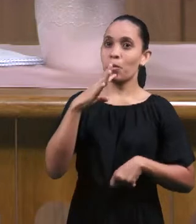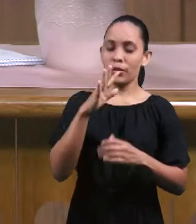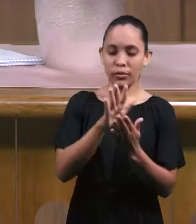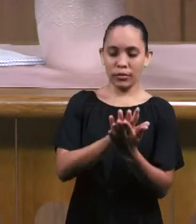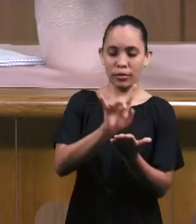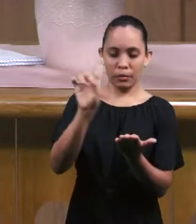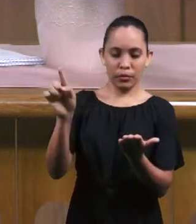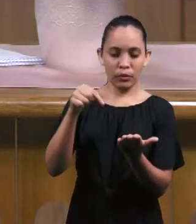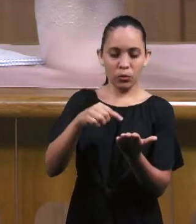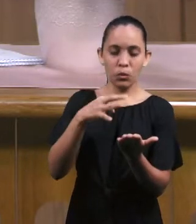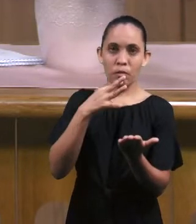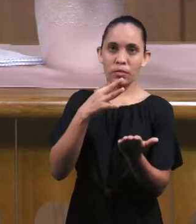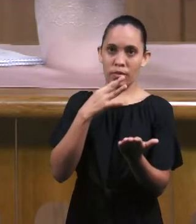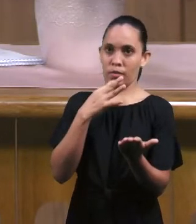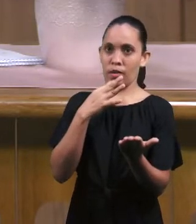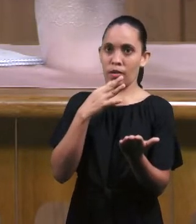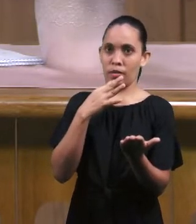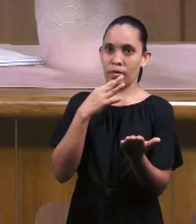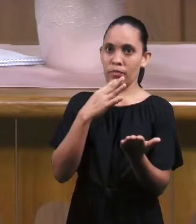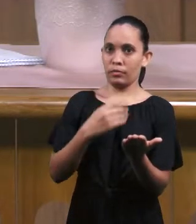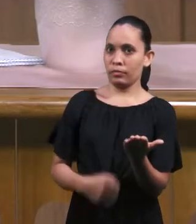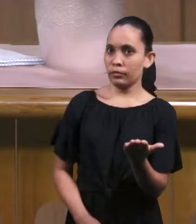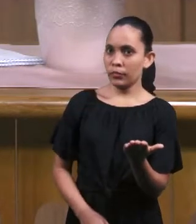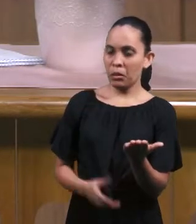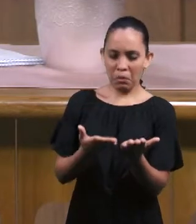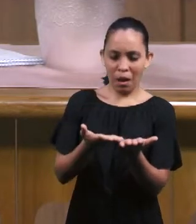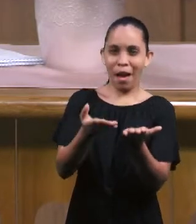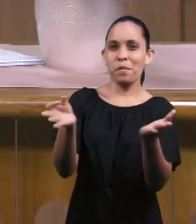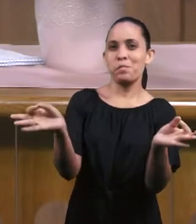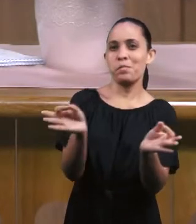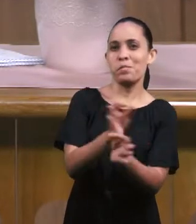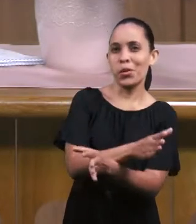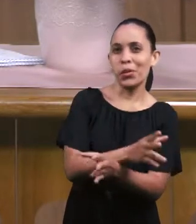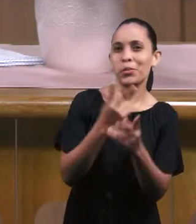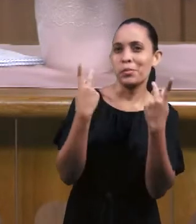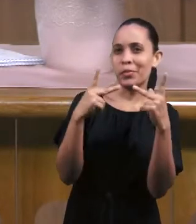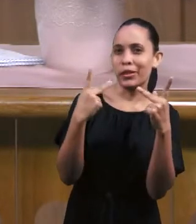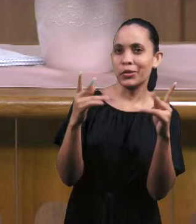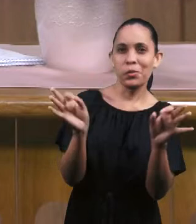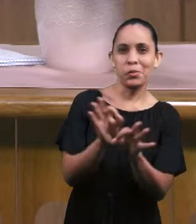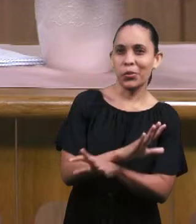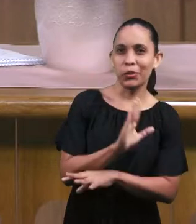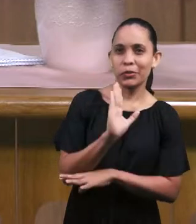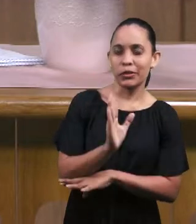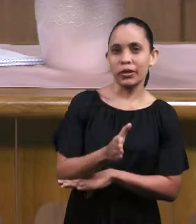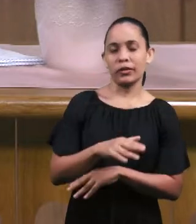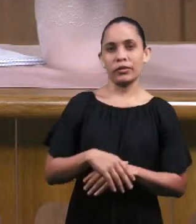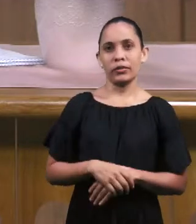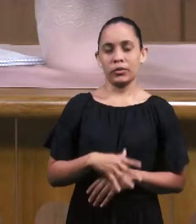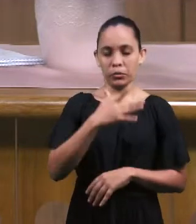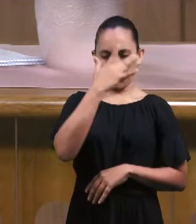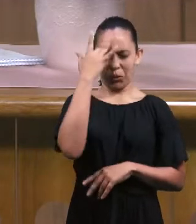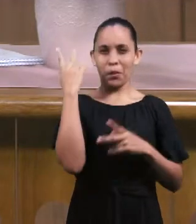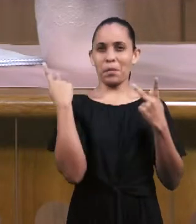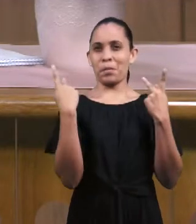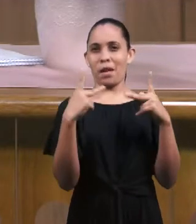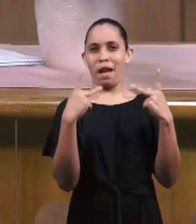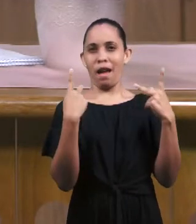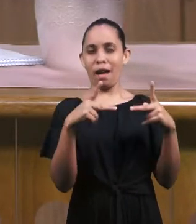Vous n'avez pas besoin de prendre une marmite prête. Les gens veulent cela. Entendre des prédications, les prédicateurs parlent des